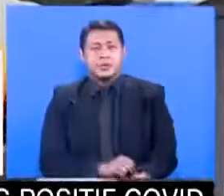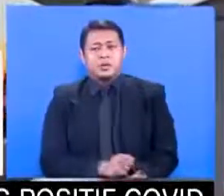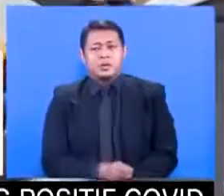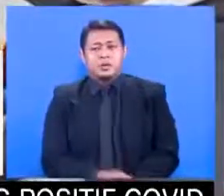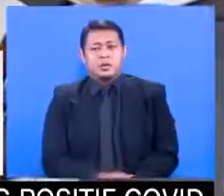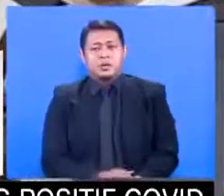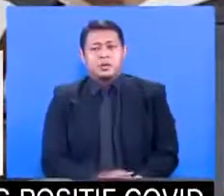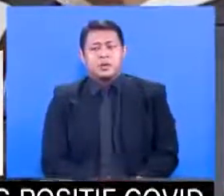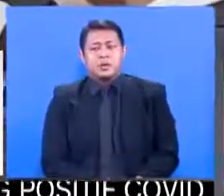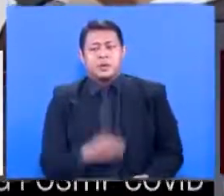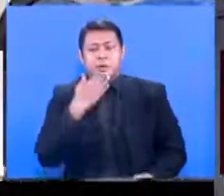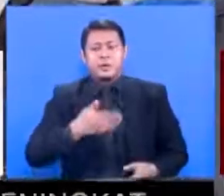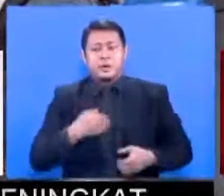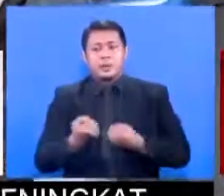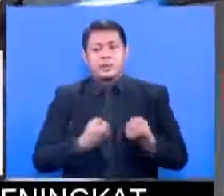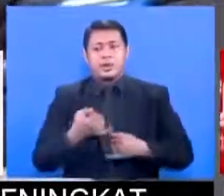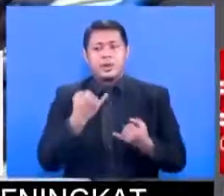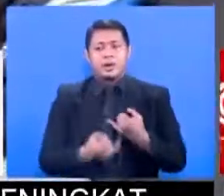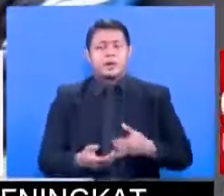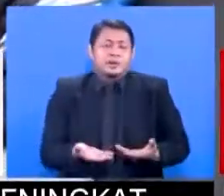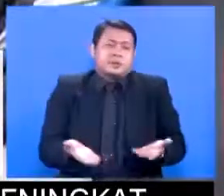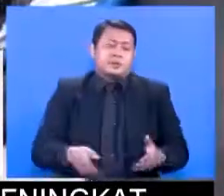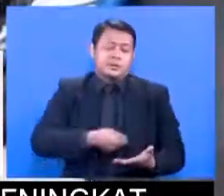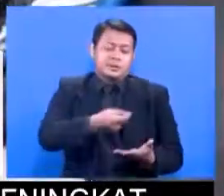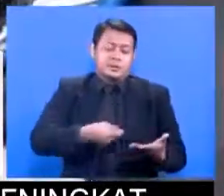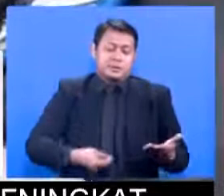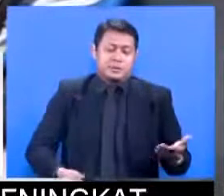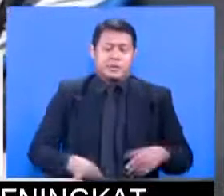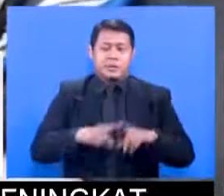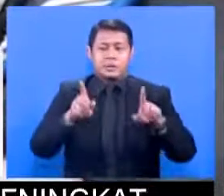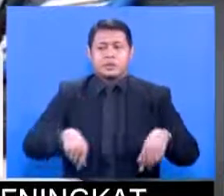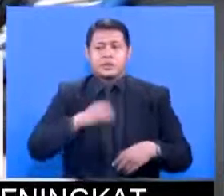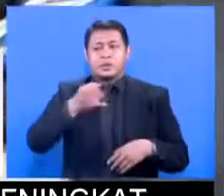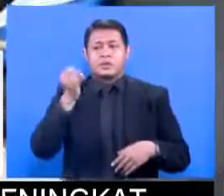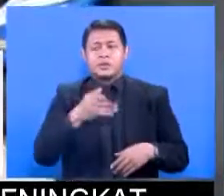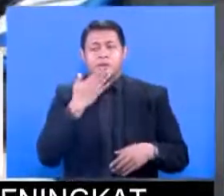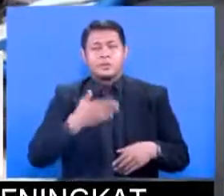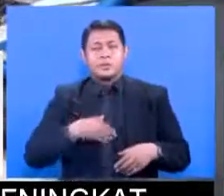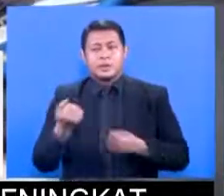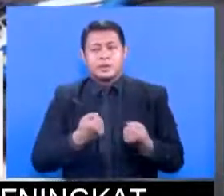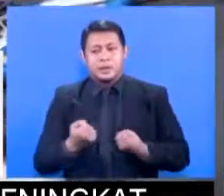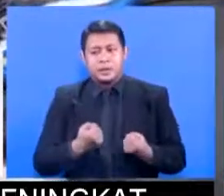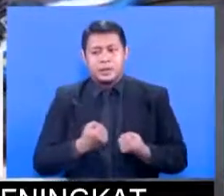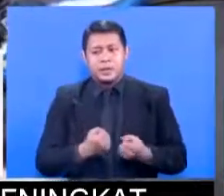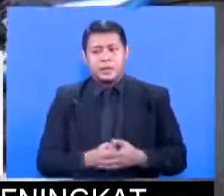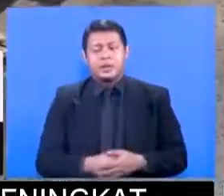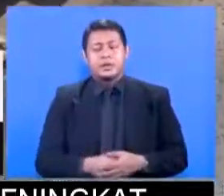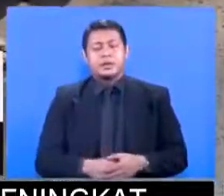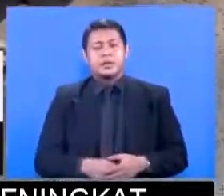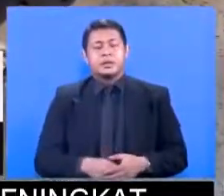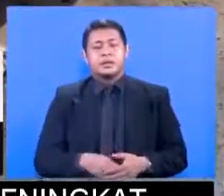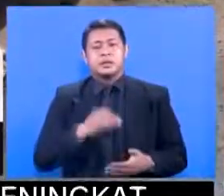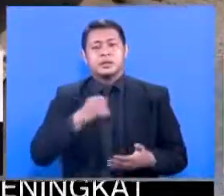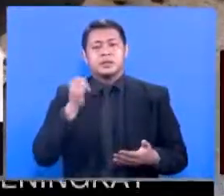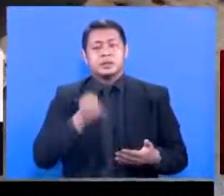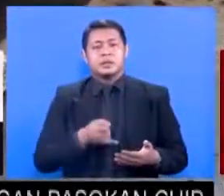diberi sanksi derek, pemilik mobil akhirnya bersedia menandatangani surat tilang. Pemilik kendaraan yang terjaring razia parkir akan dikenakan